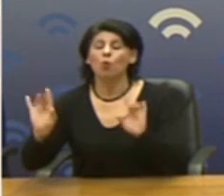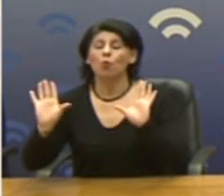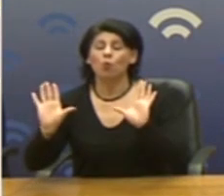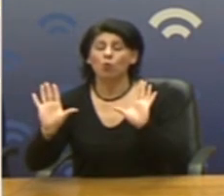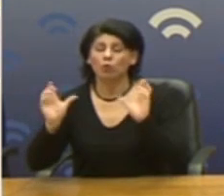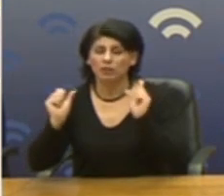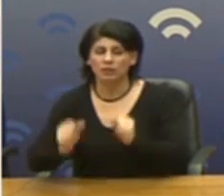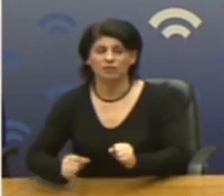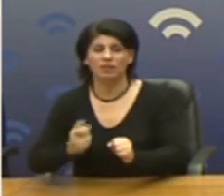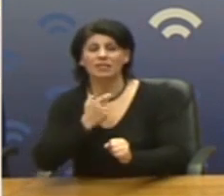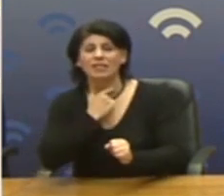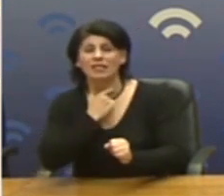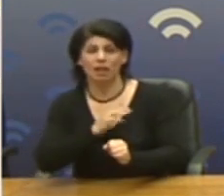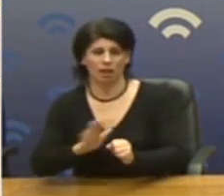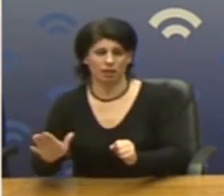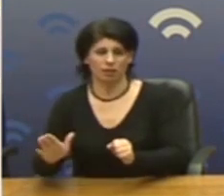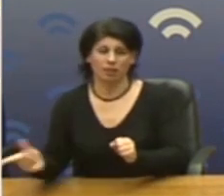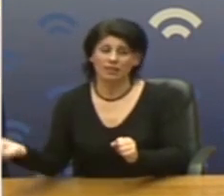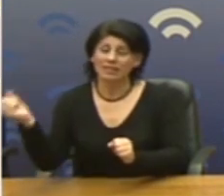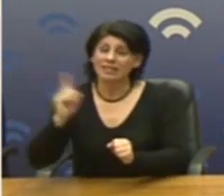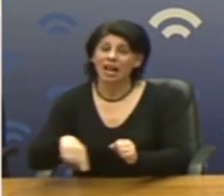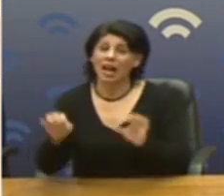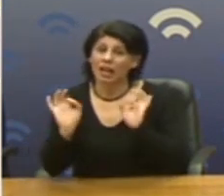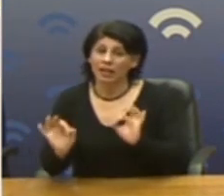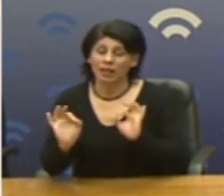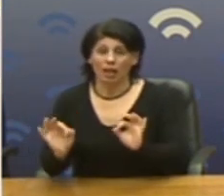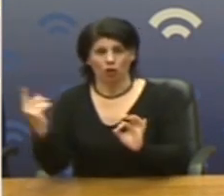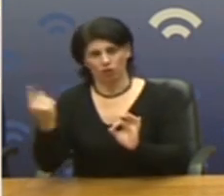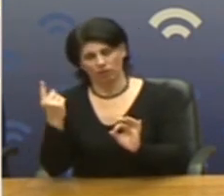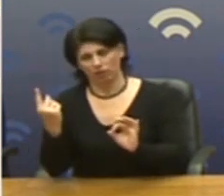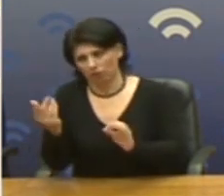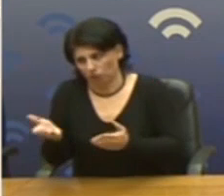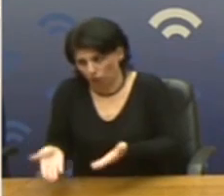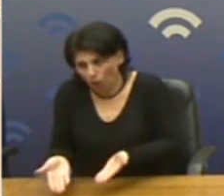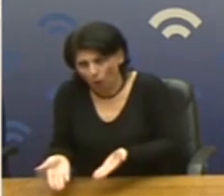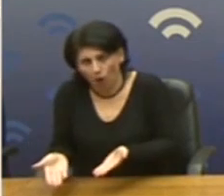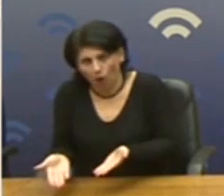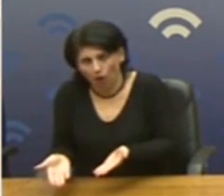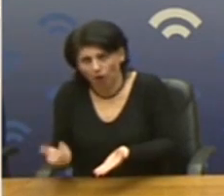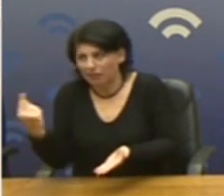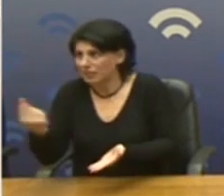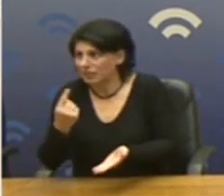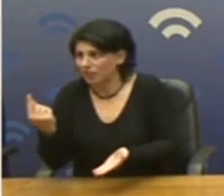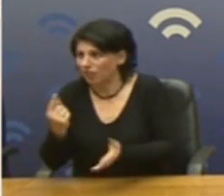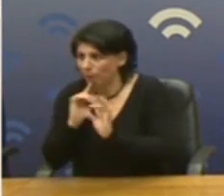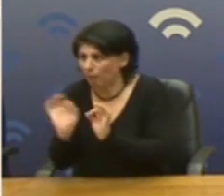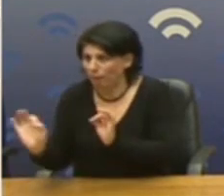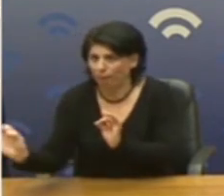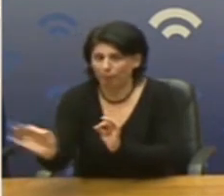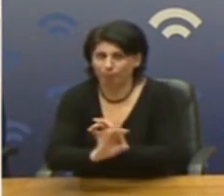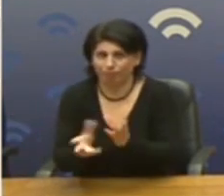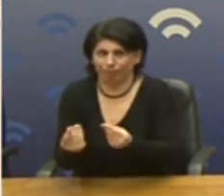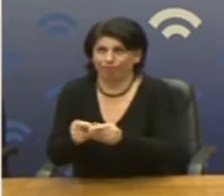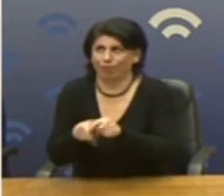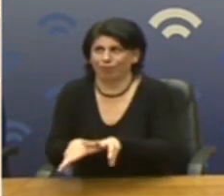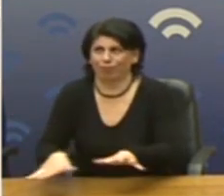στοιχειώδεις ανάγκες. Σε άλλες κανονικές συνθήκες εννοούμε, πόσο μάλλον τώρα σε συνθήκες πανδημίας. Ακόμα